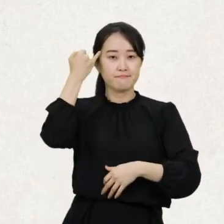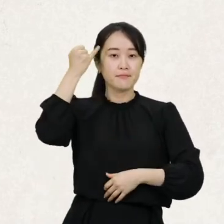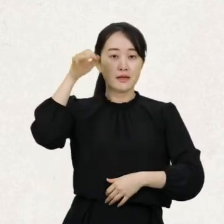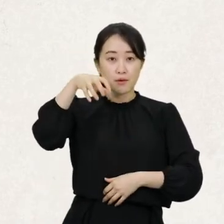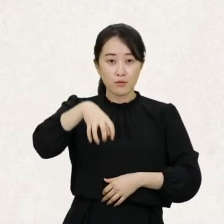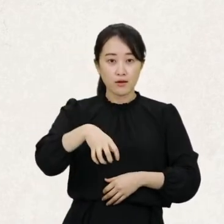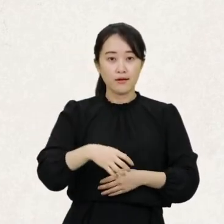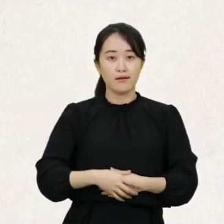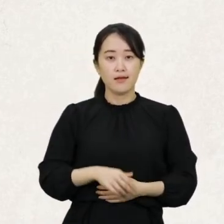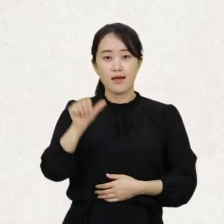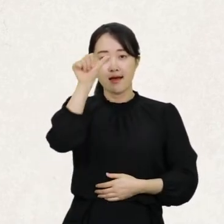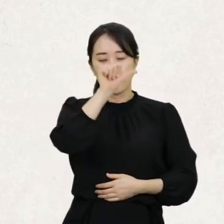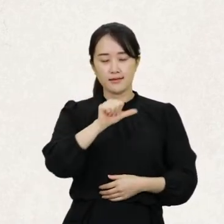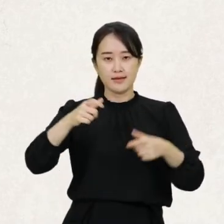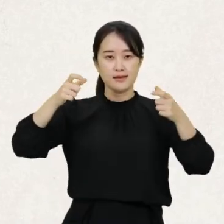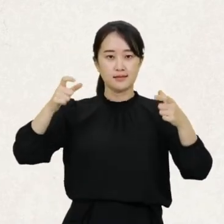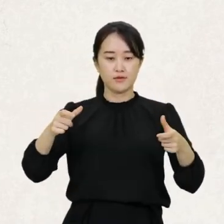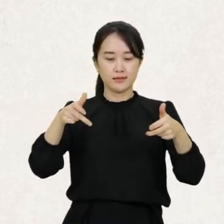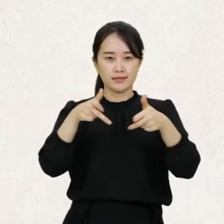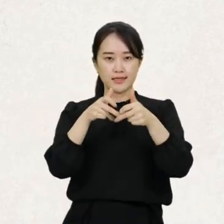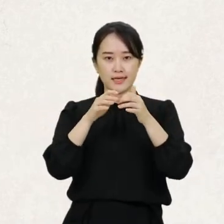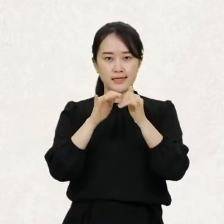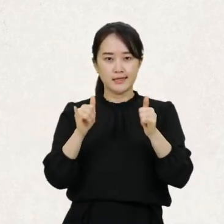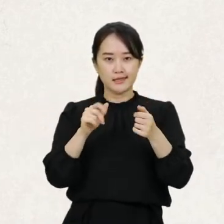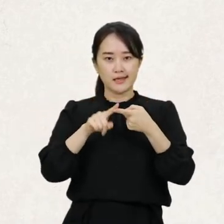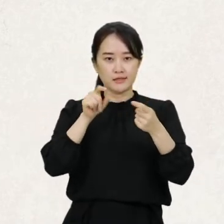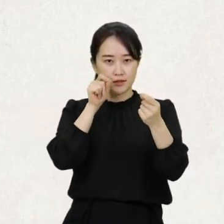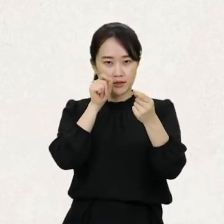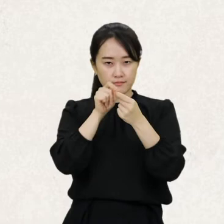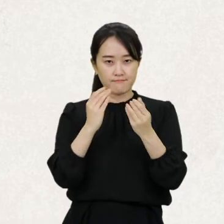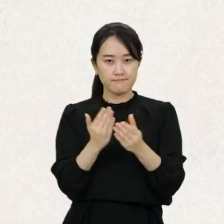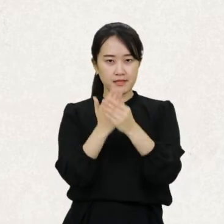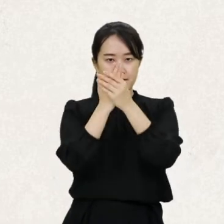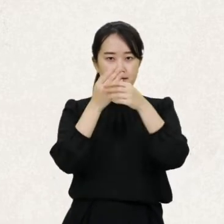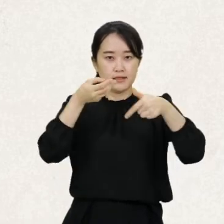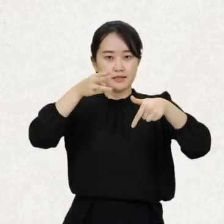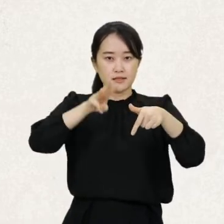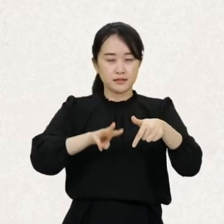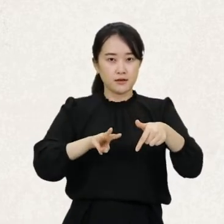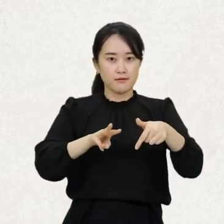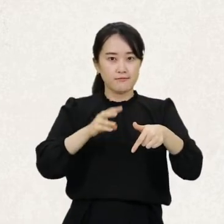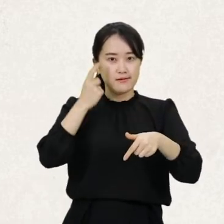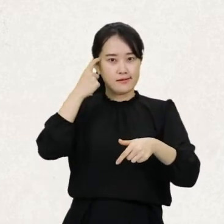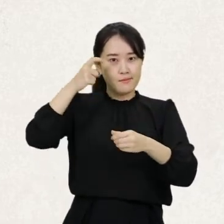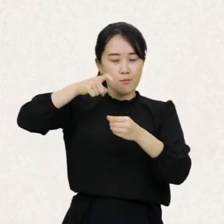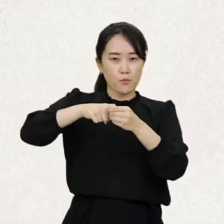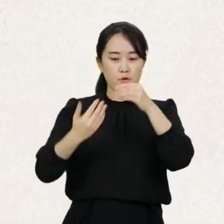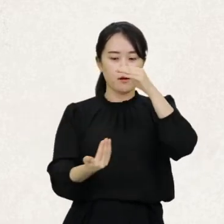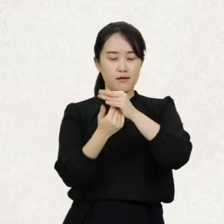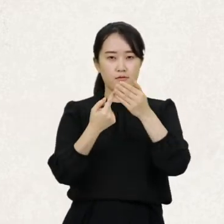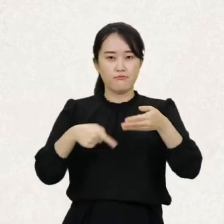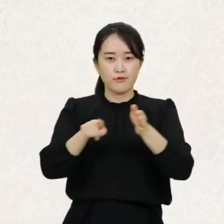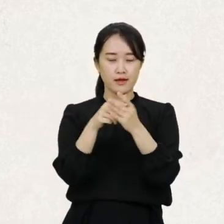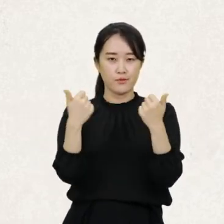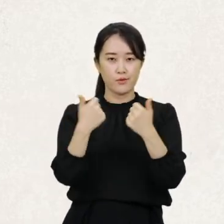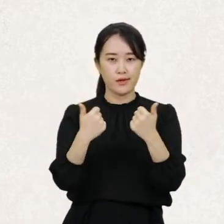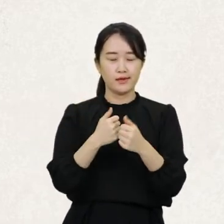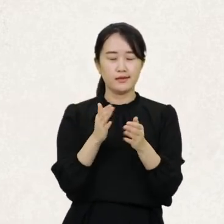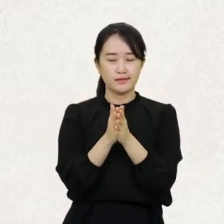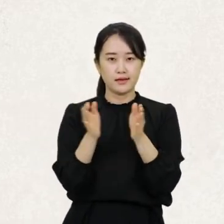한국장애인개발원은 아태 지역 장애인의 접근성을 향상하고 인천 전략의 목표를 달성하기 위한 회의를